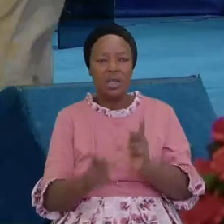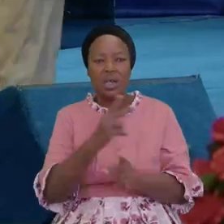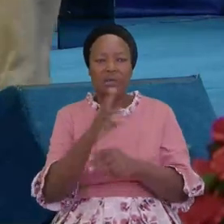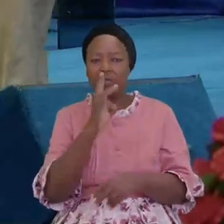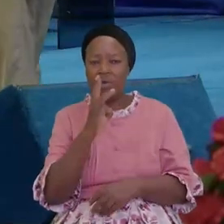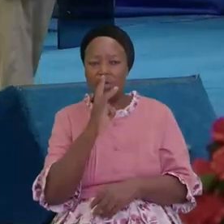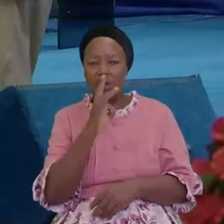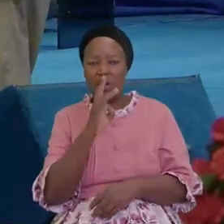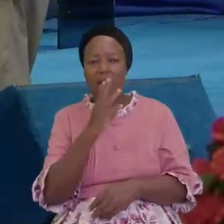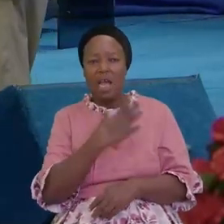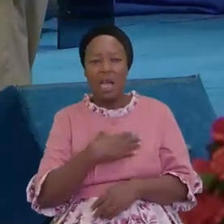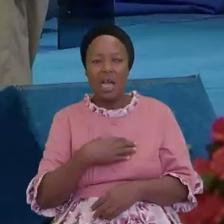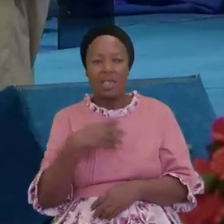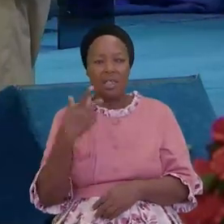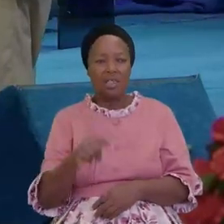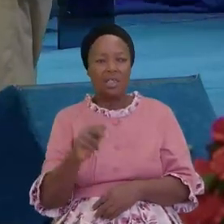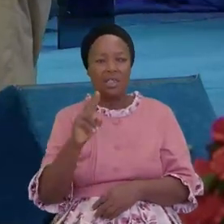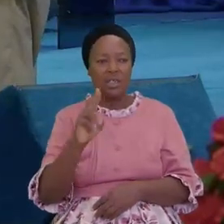ils rencontrèrent de l'eau.